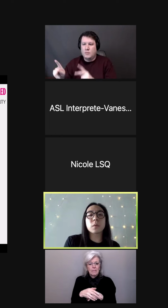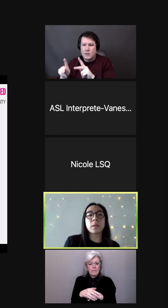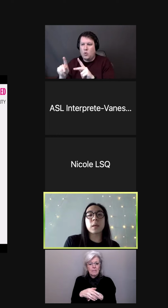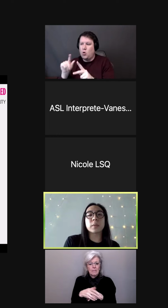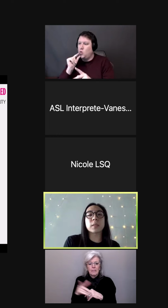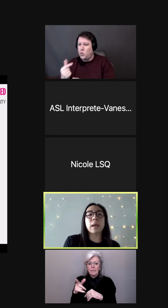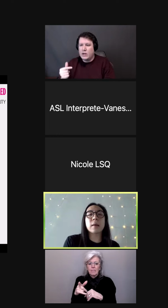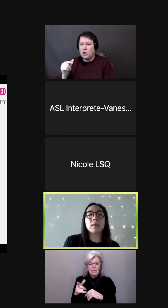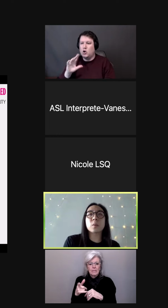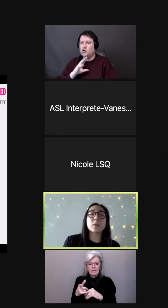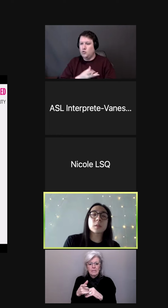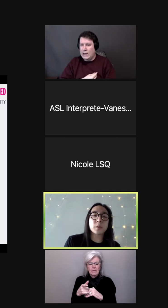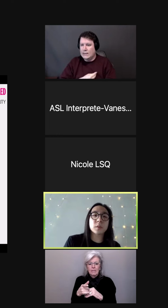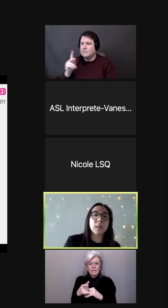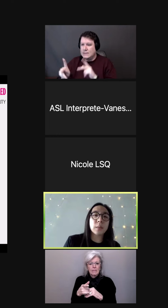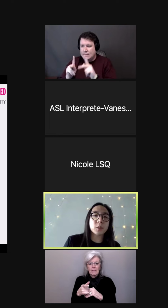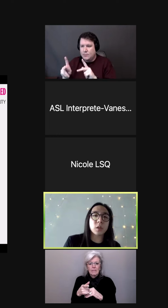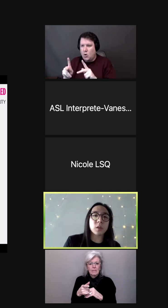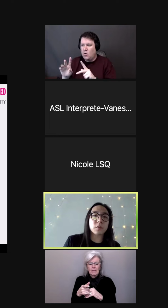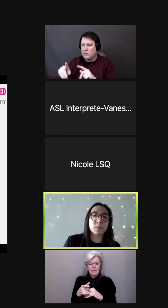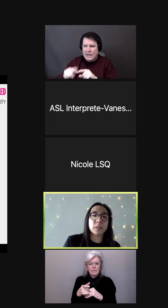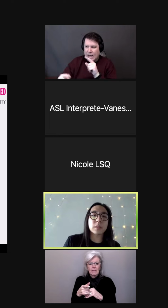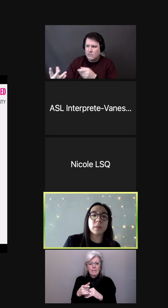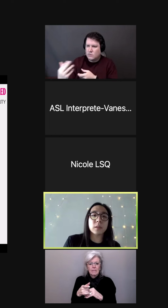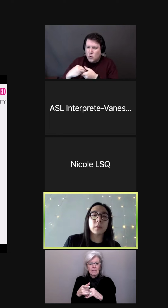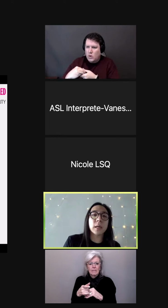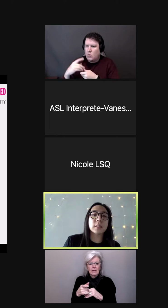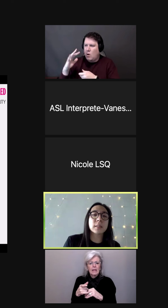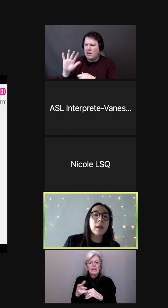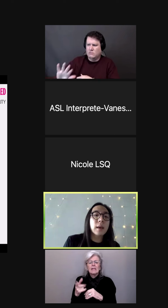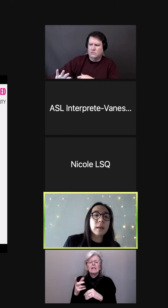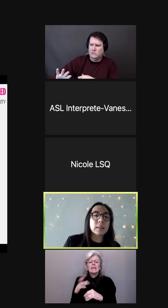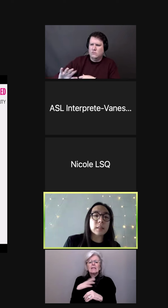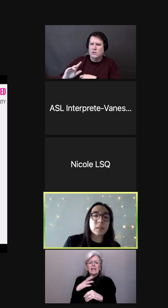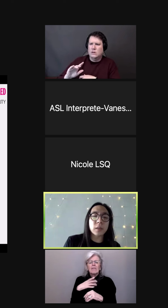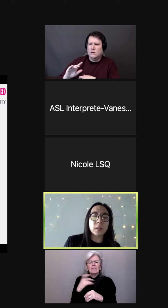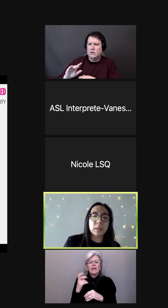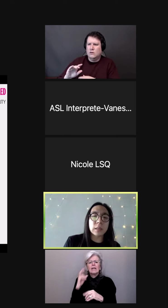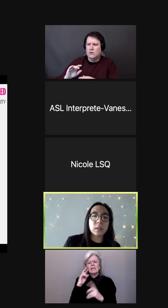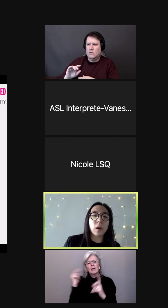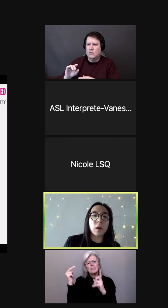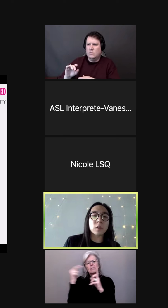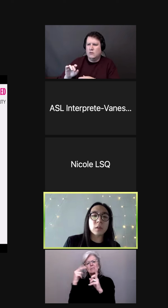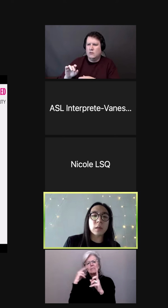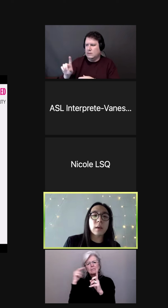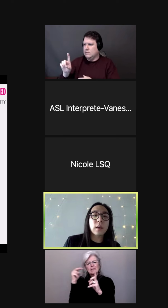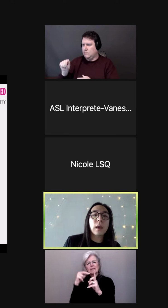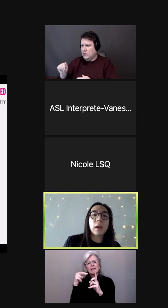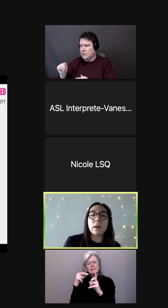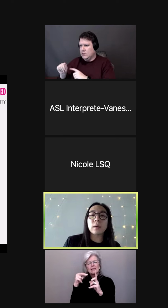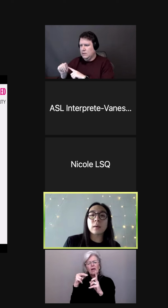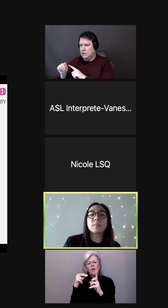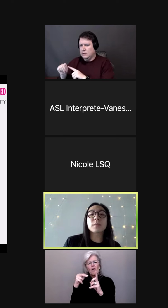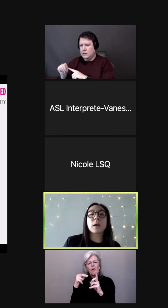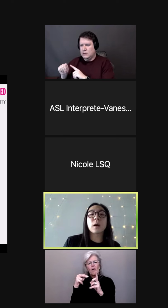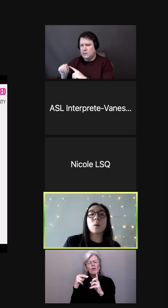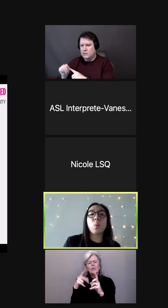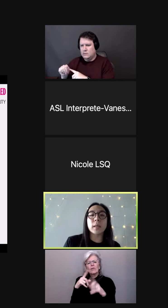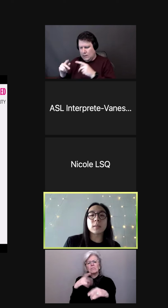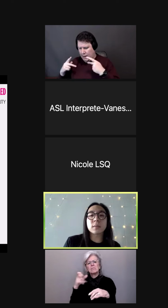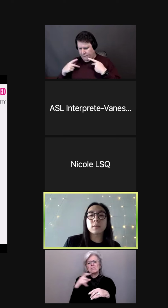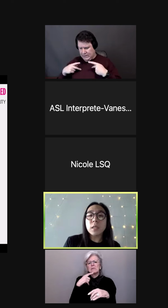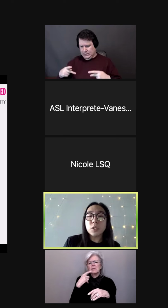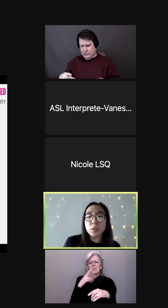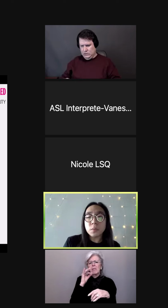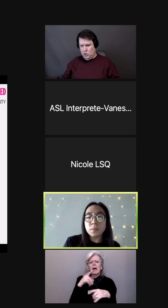n'essayaient pas. Donc, il y avait cette perception que l'incapacité